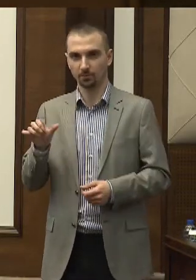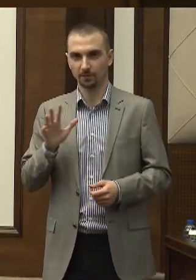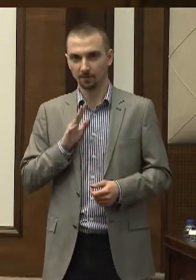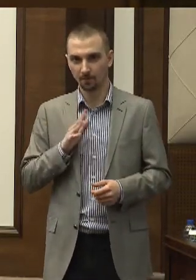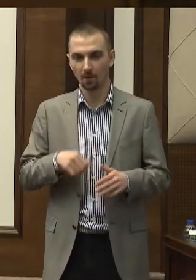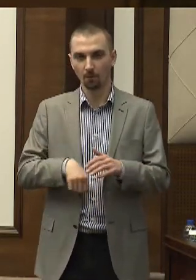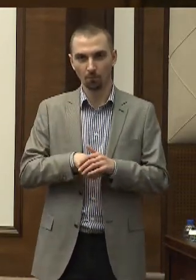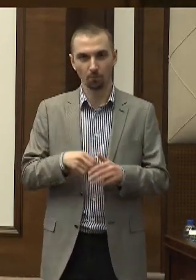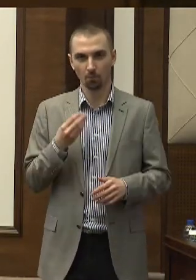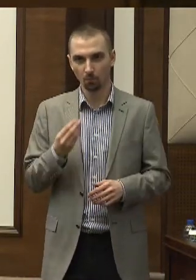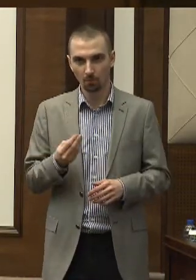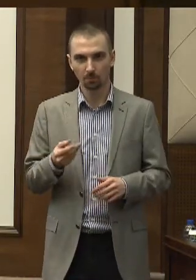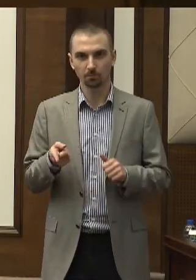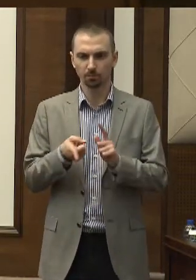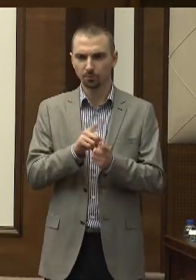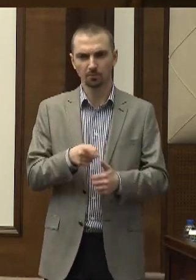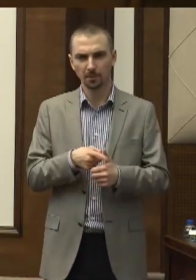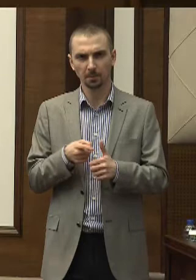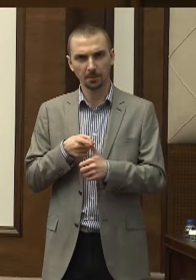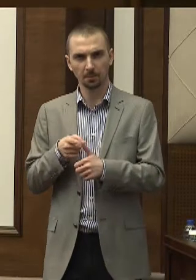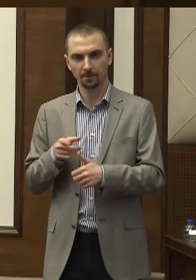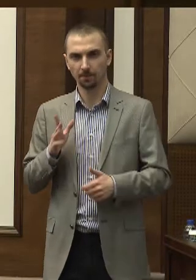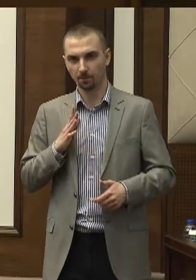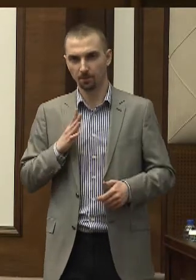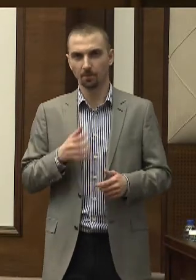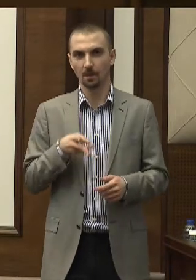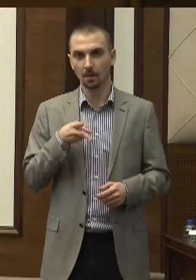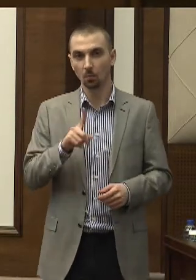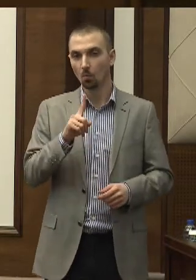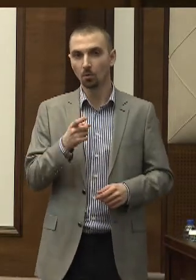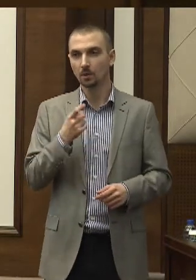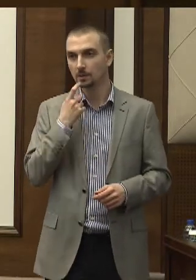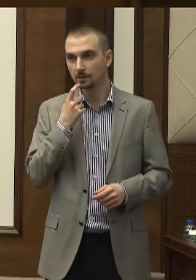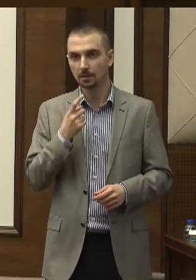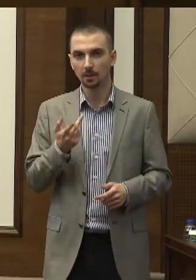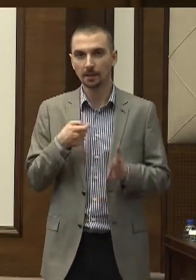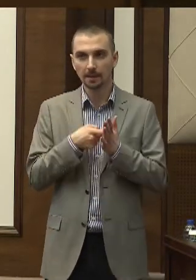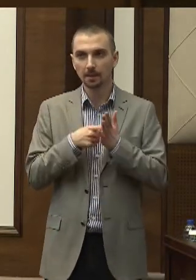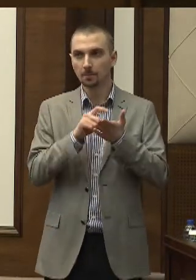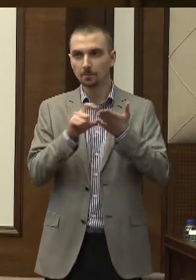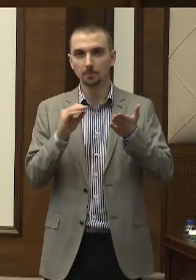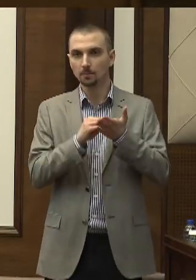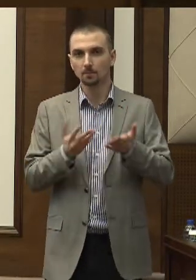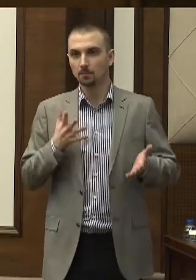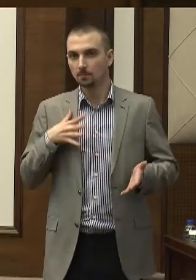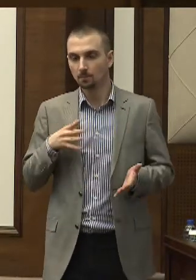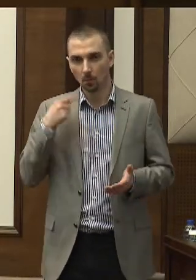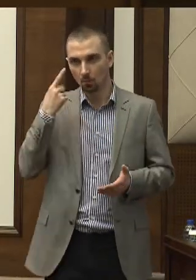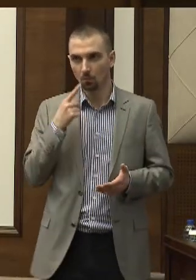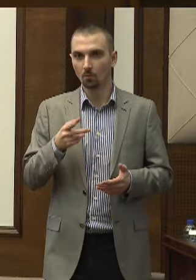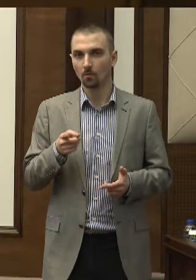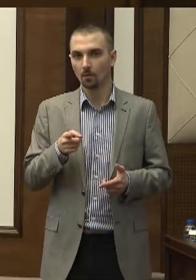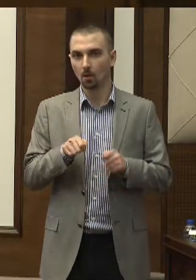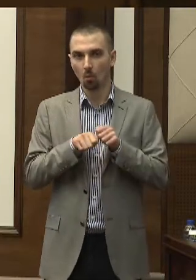Futbol takımlarımız o keza bir sürü birincilikler getirdiler. 2019 yılının isminin belirlenmek üzere